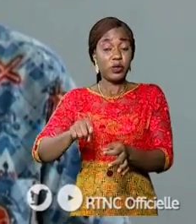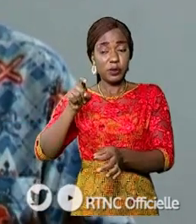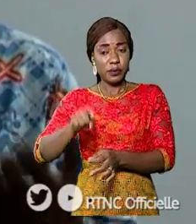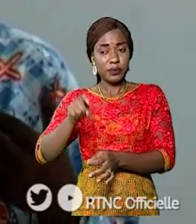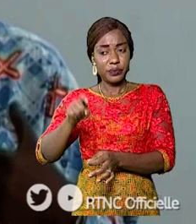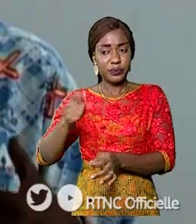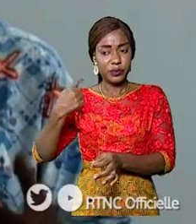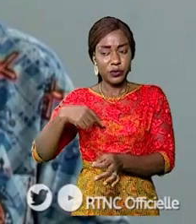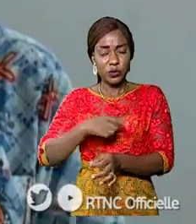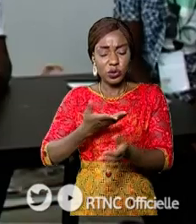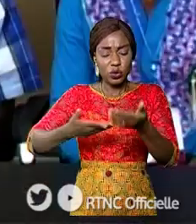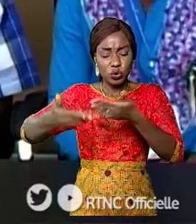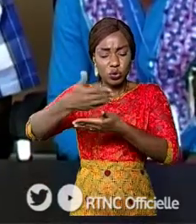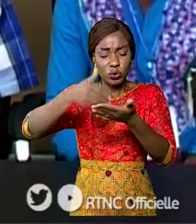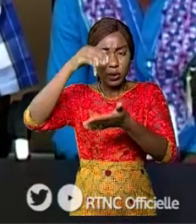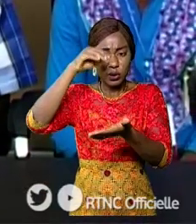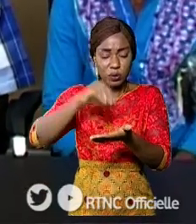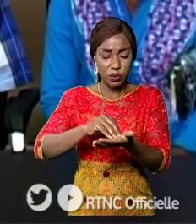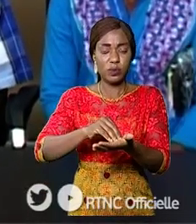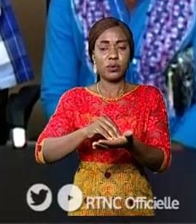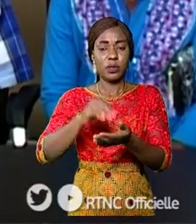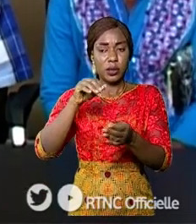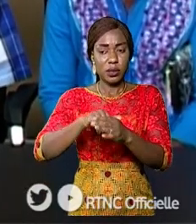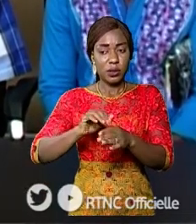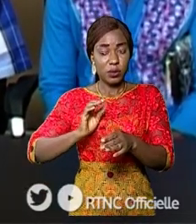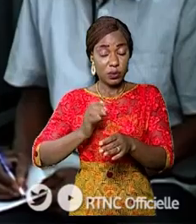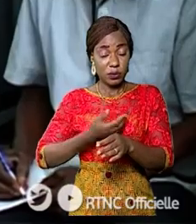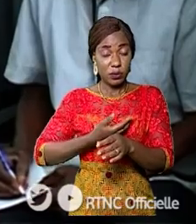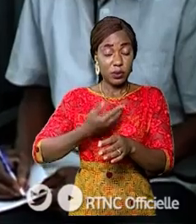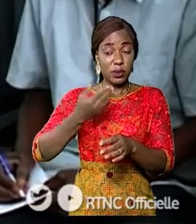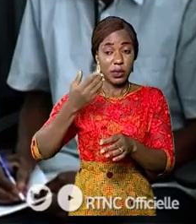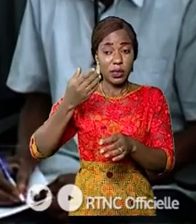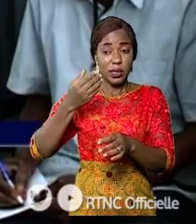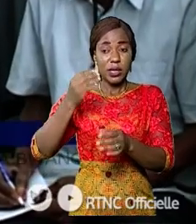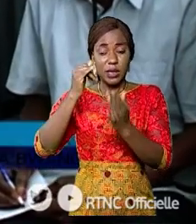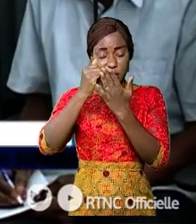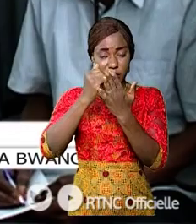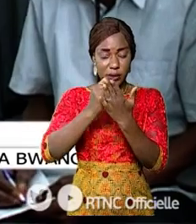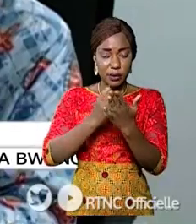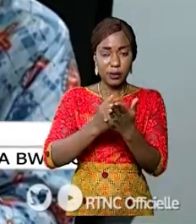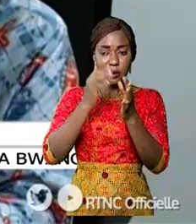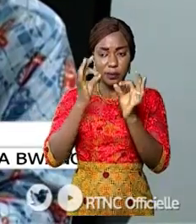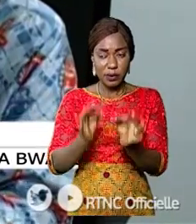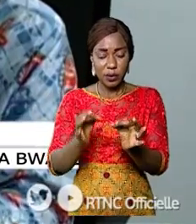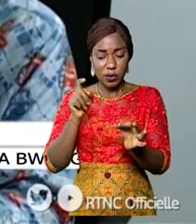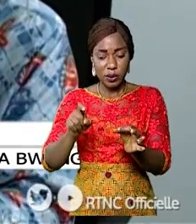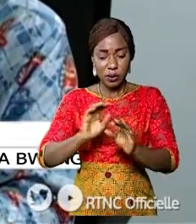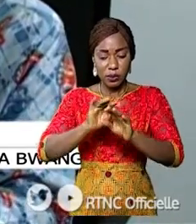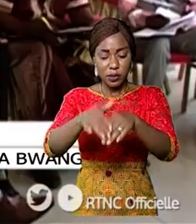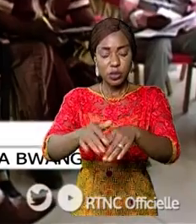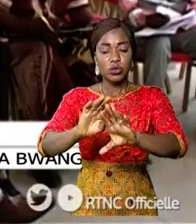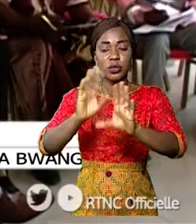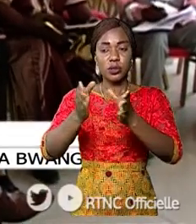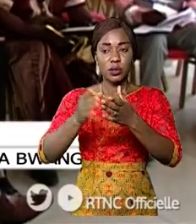puissions nous réidentifier. De manière unanime, les participants ont attesté qu'il faut l'implication de tous,